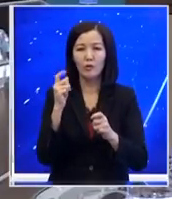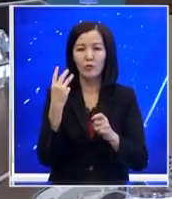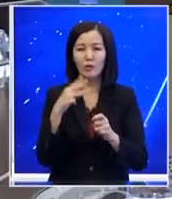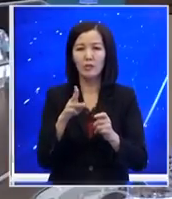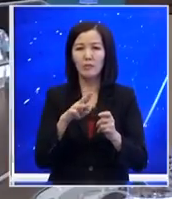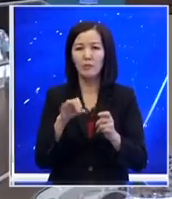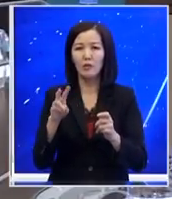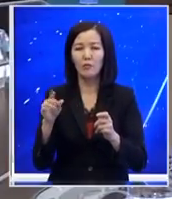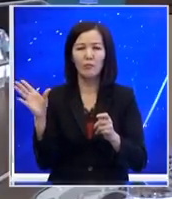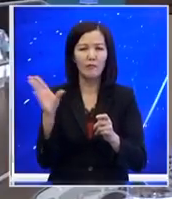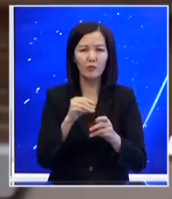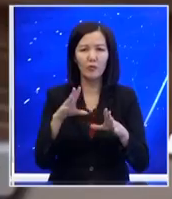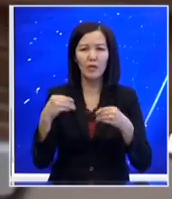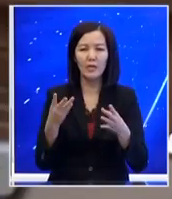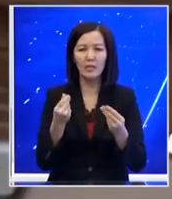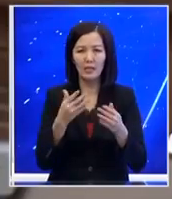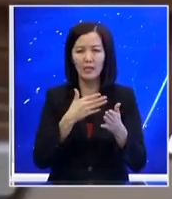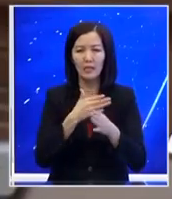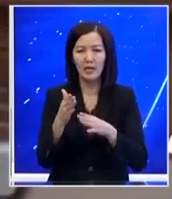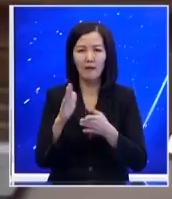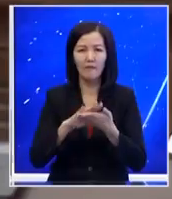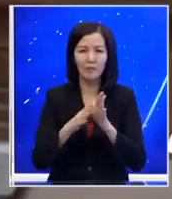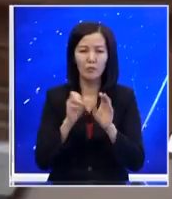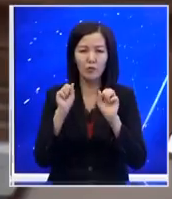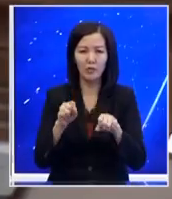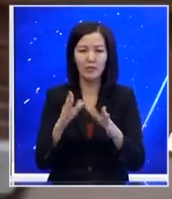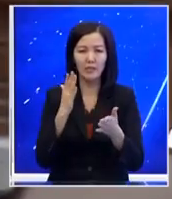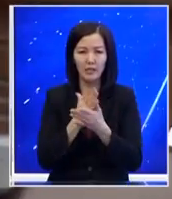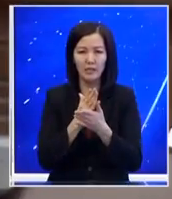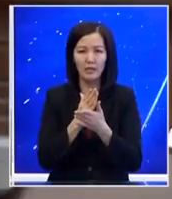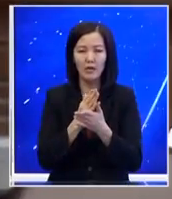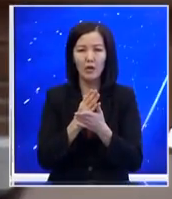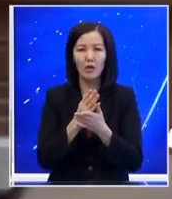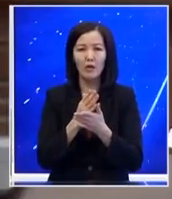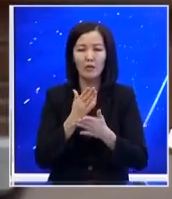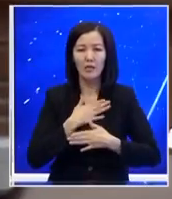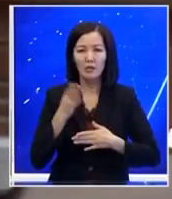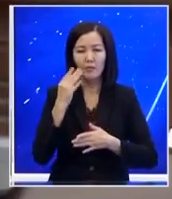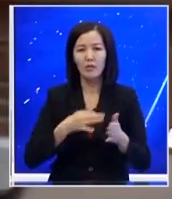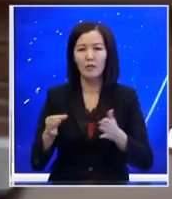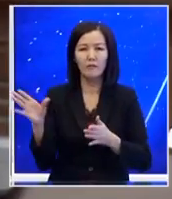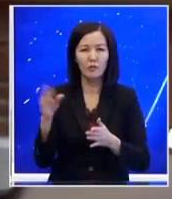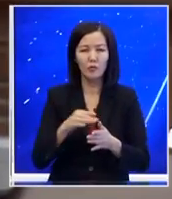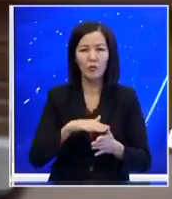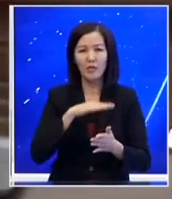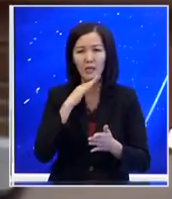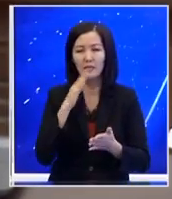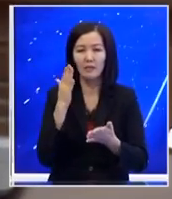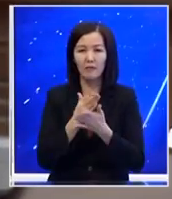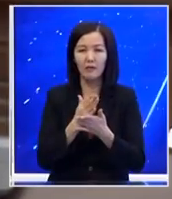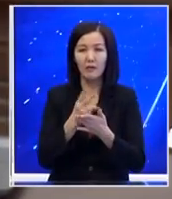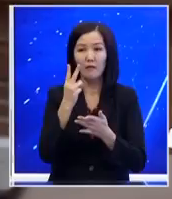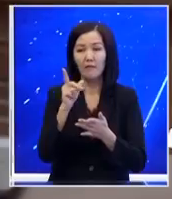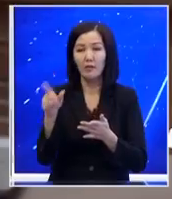Мы вам все дали. И деньги дали, все возможности дали. У нас в области все есть для того, чтобы вы лично вдвоем за это